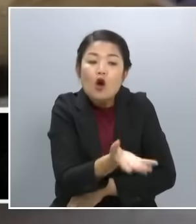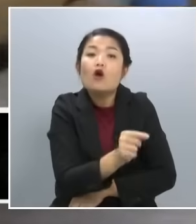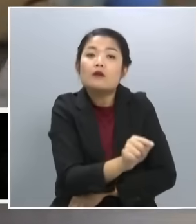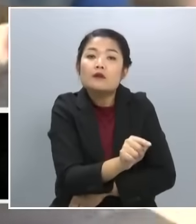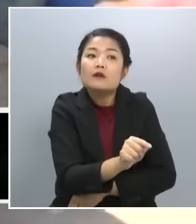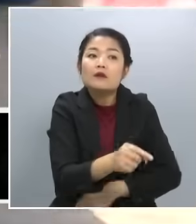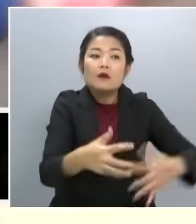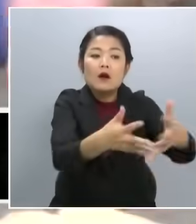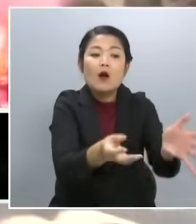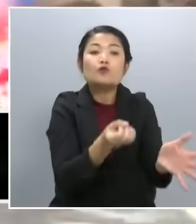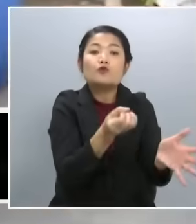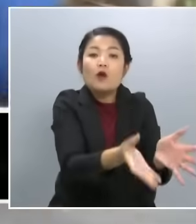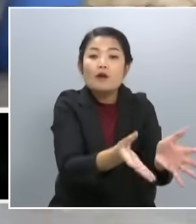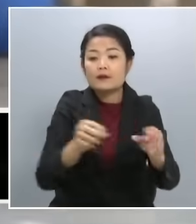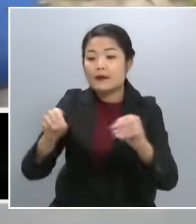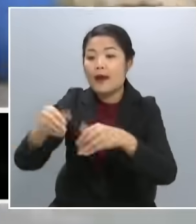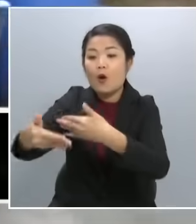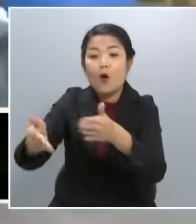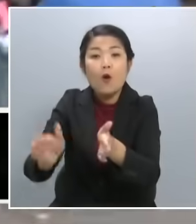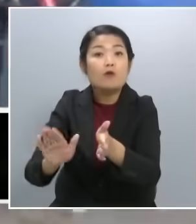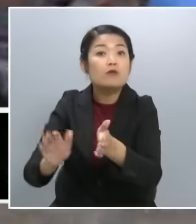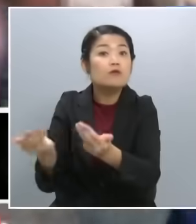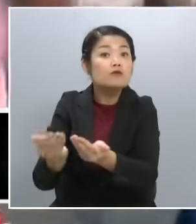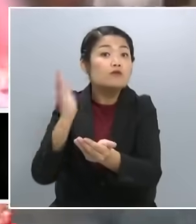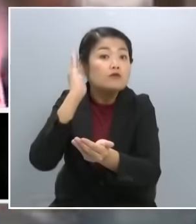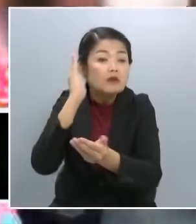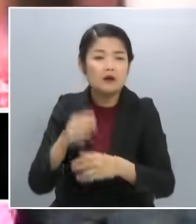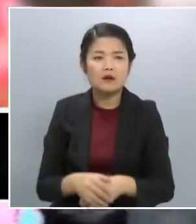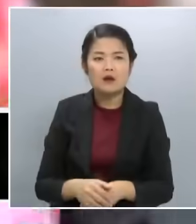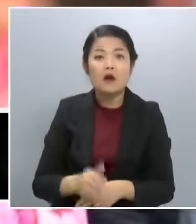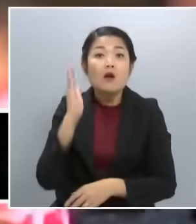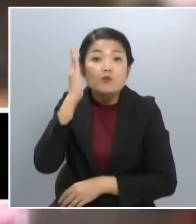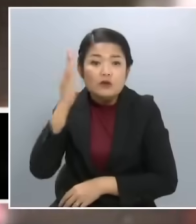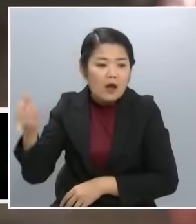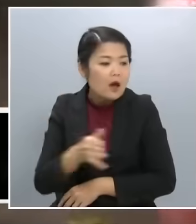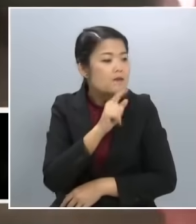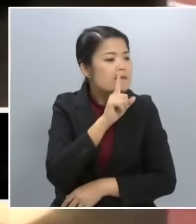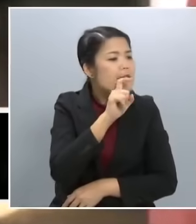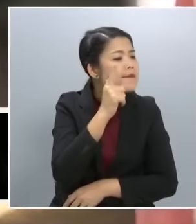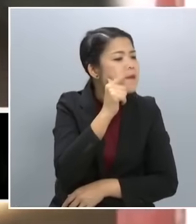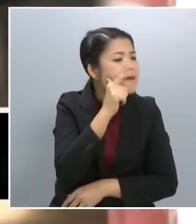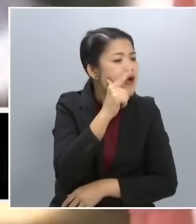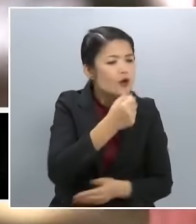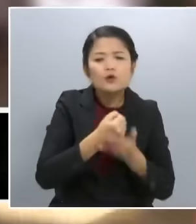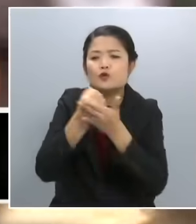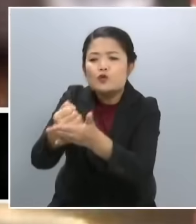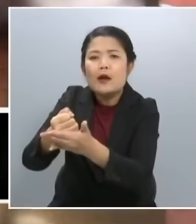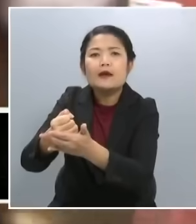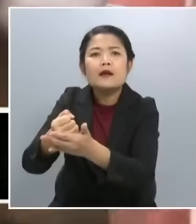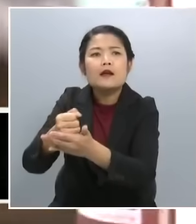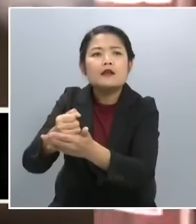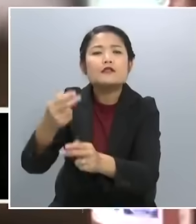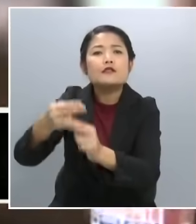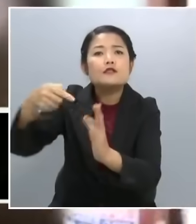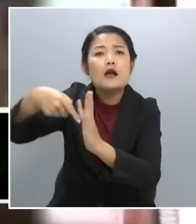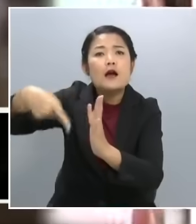ห้องของโบ้ลูกชายแม่แล้วหลังจากนั้นเนี่ยโบ้เนี่ยก็เดินมาบอกว่าแม่ๆช่วยแพรวหน่อยแม่